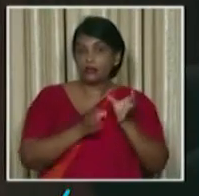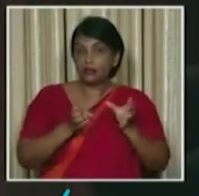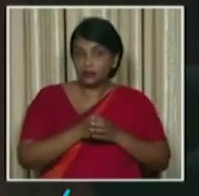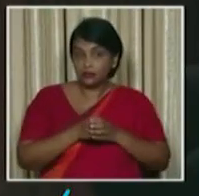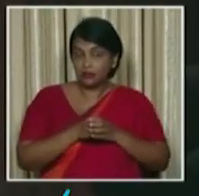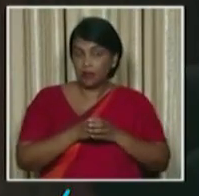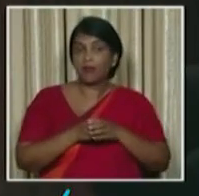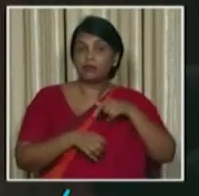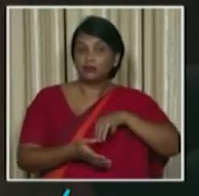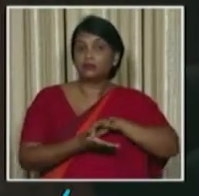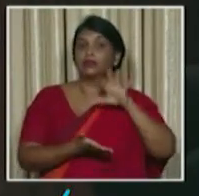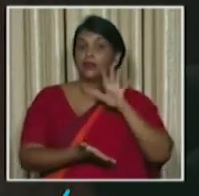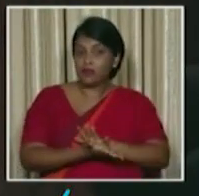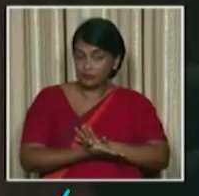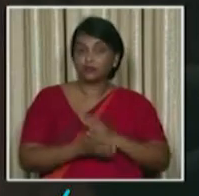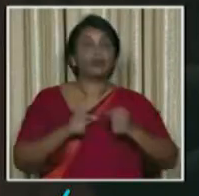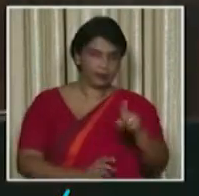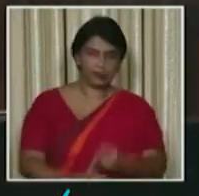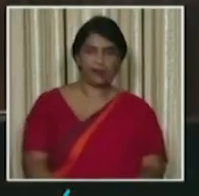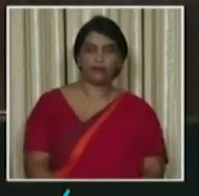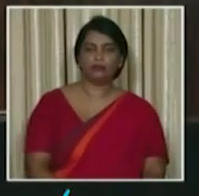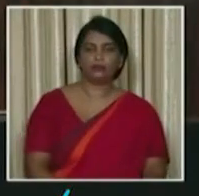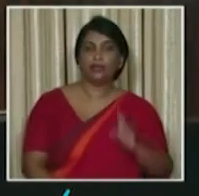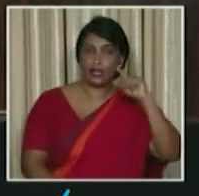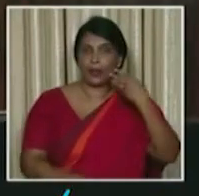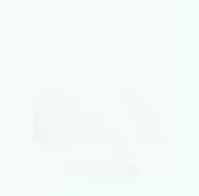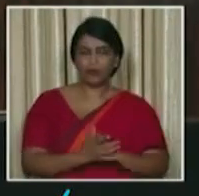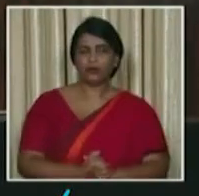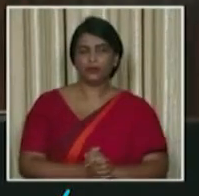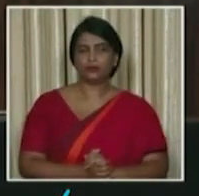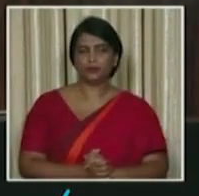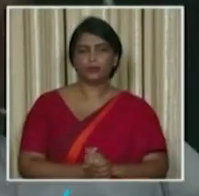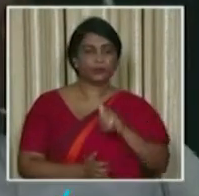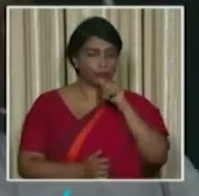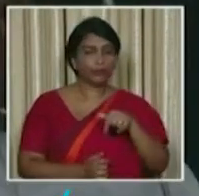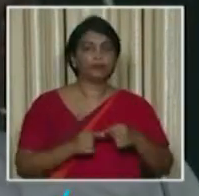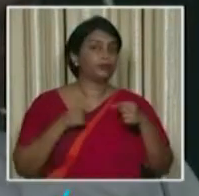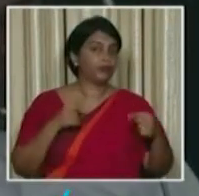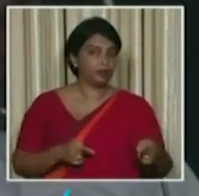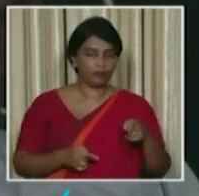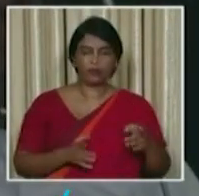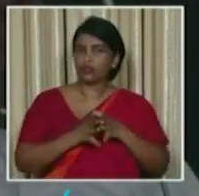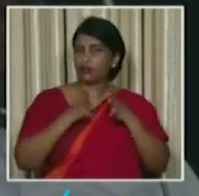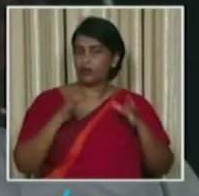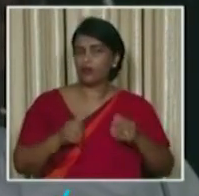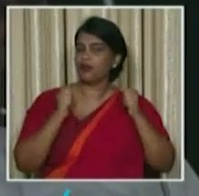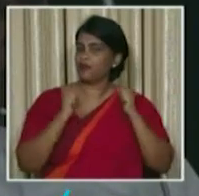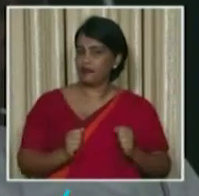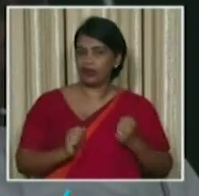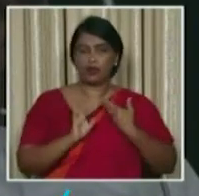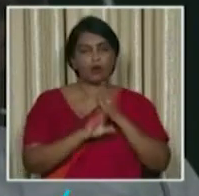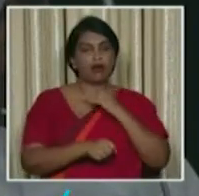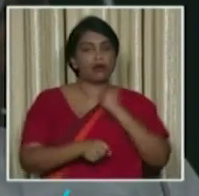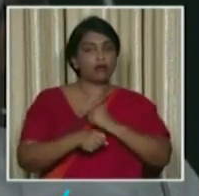පක්ෂය සීන්දු අරන් තියෙන්නේ විපක්ෂයේ දේශපාලන කාණ්ඩ බිස්නස් කමිටිය තියෙන එක ගැන සාකච්ඡා. ඇත්තටම දැන් මේ විපක්ෂයේ බොහෝ දෙනා වාඩි වෙලා ඉන්නේ පෞගේ